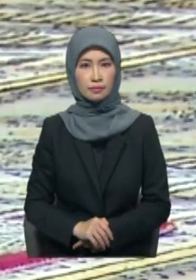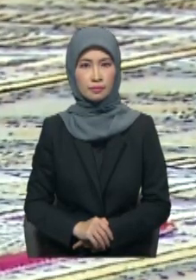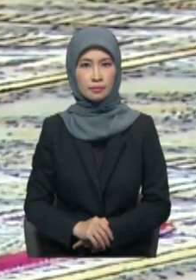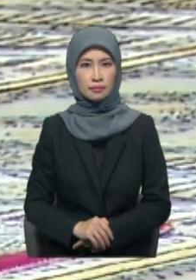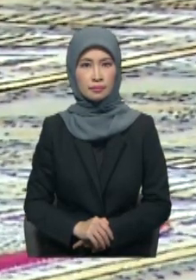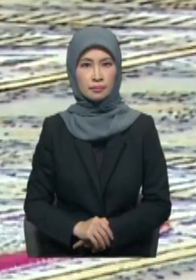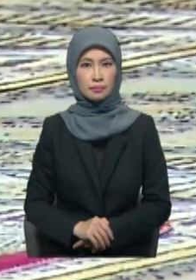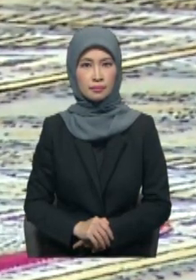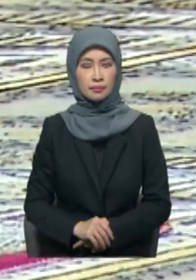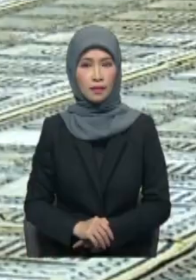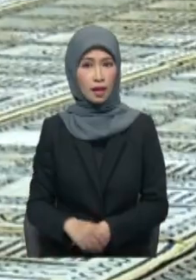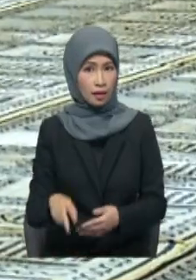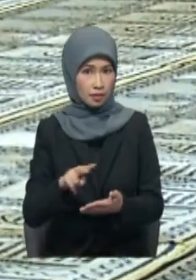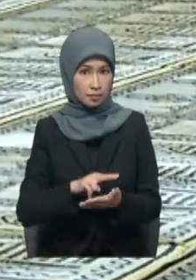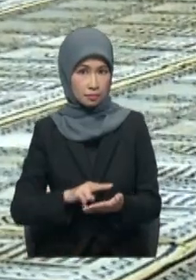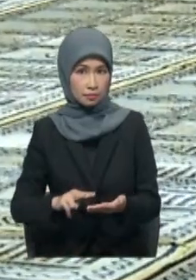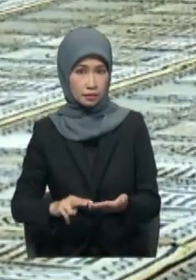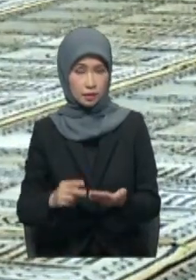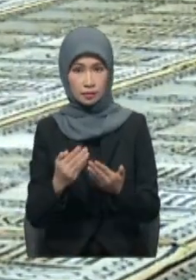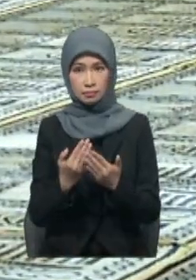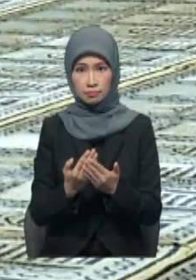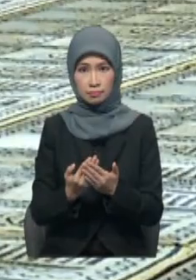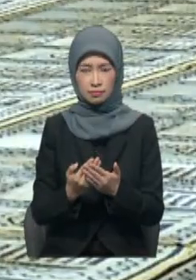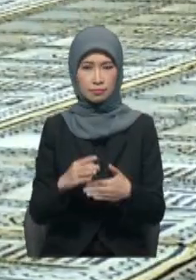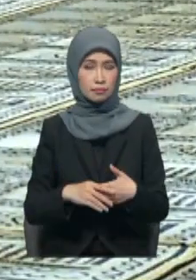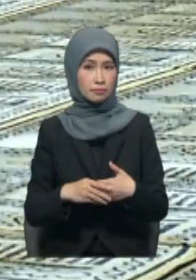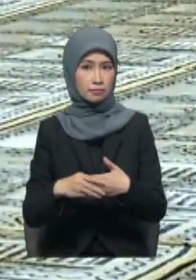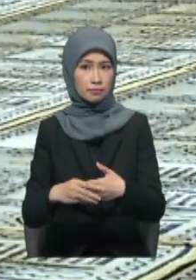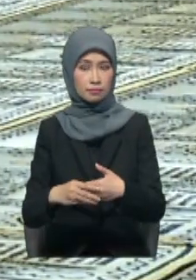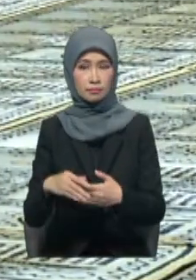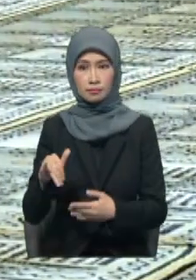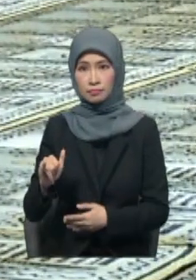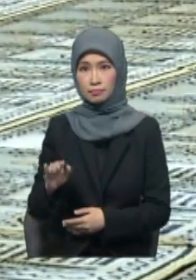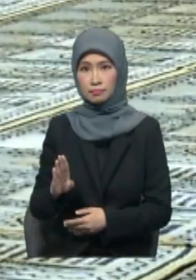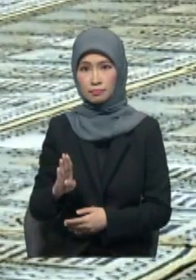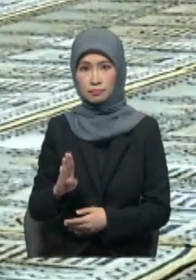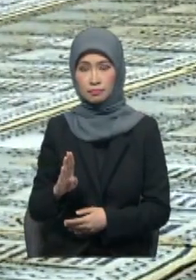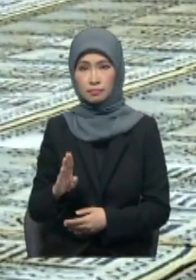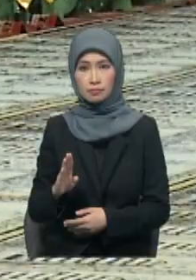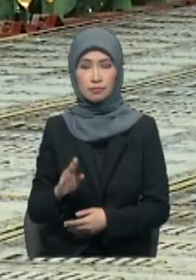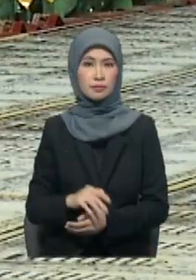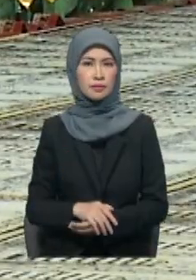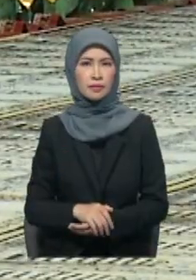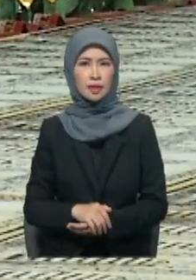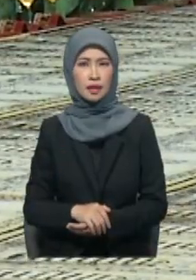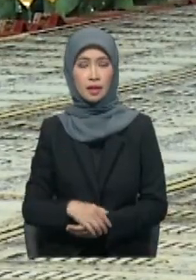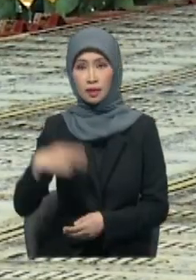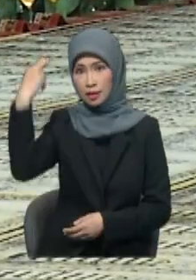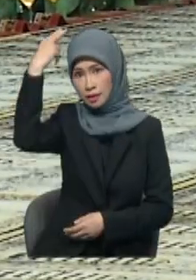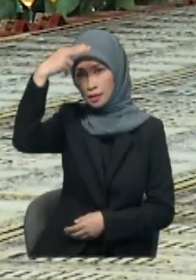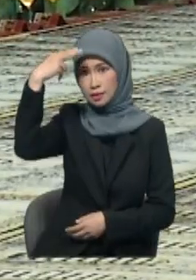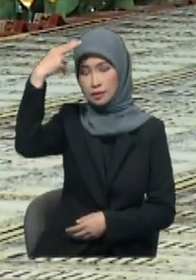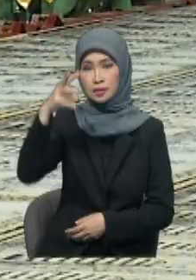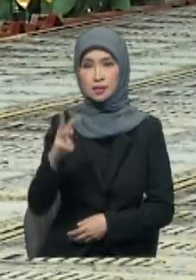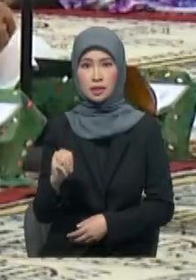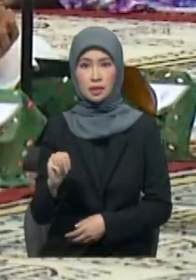lain bacaan surah al-fatihah dipimpin oleh yang dimuliakan pegawan PIN Khatib Datuk Paduka Awang Haji Mustafa bin